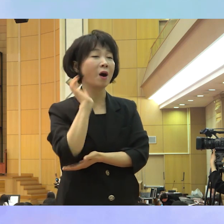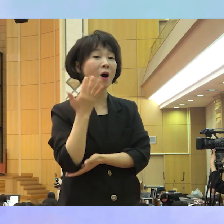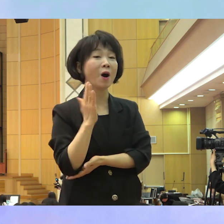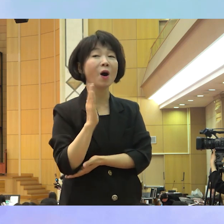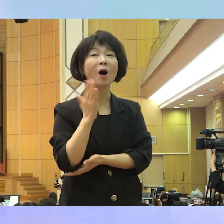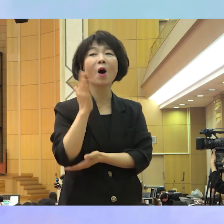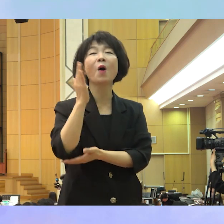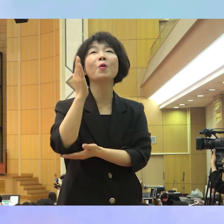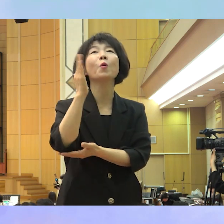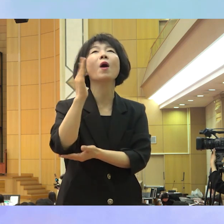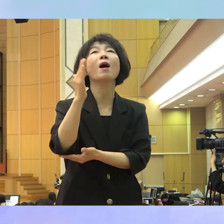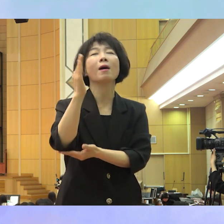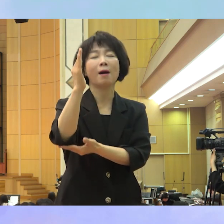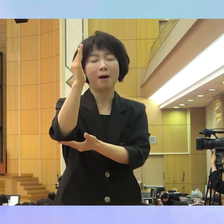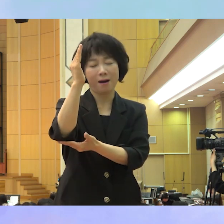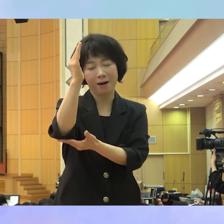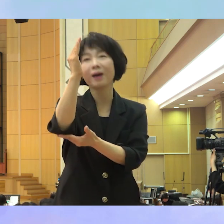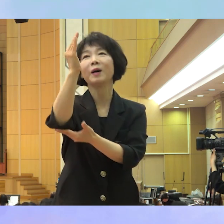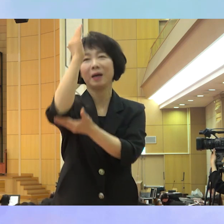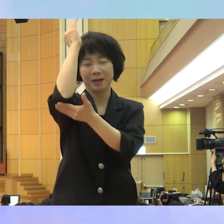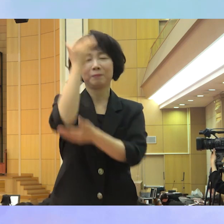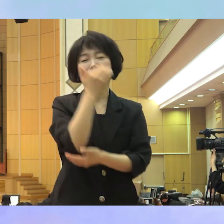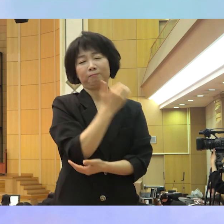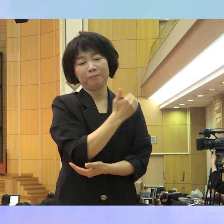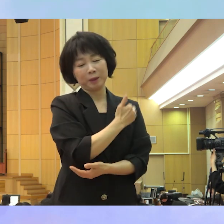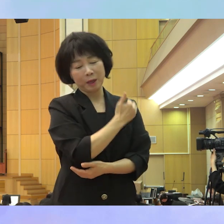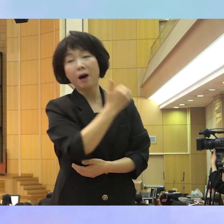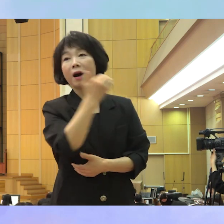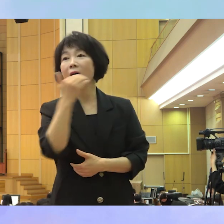주의 영광